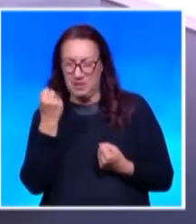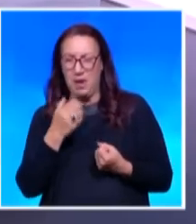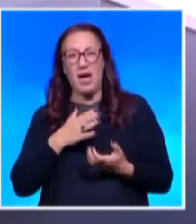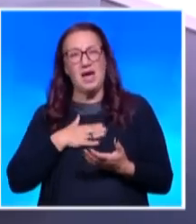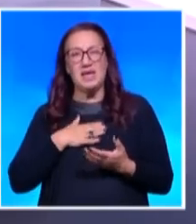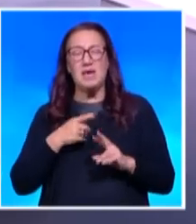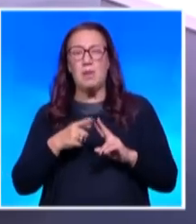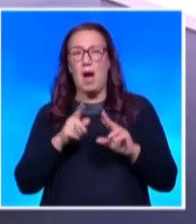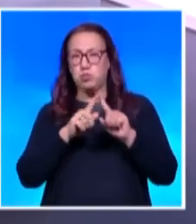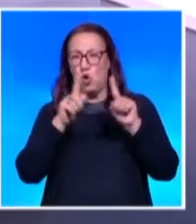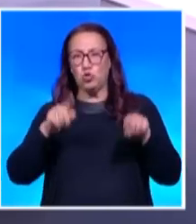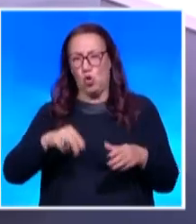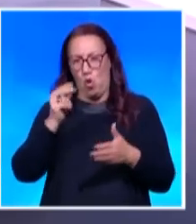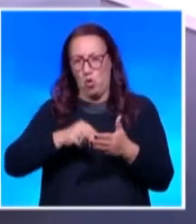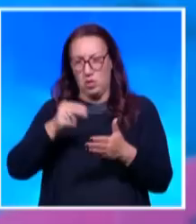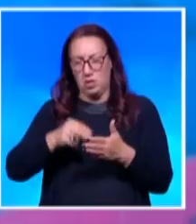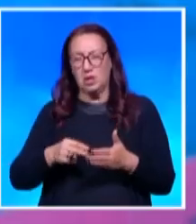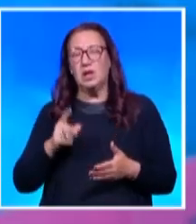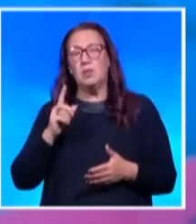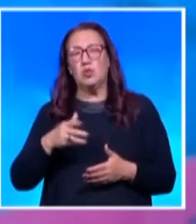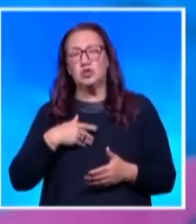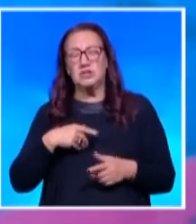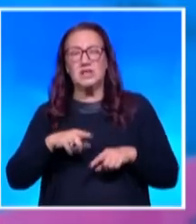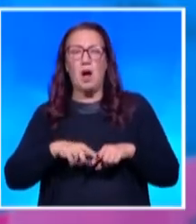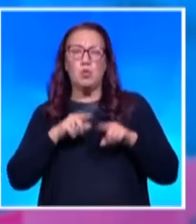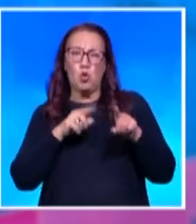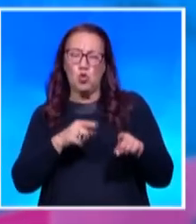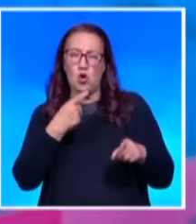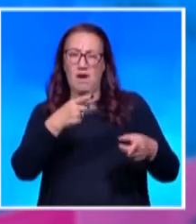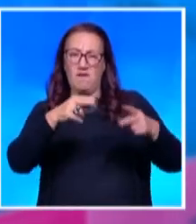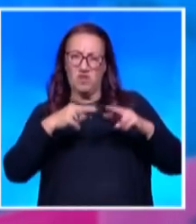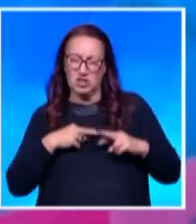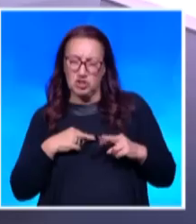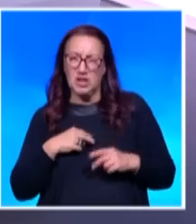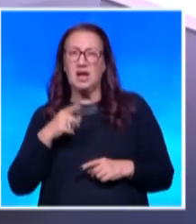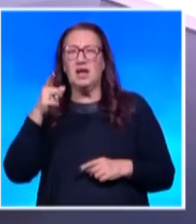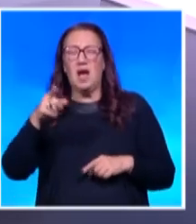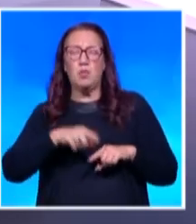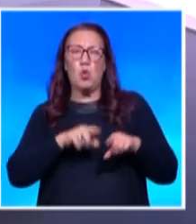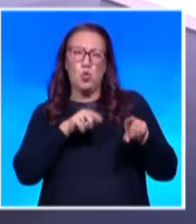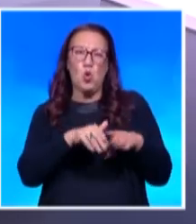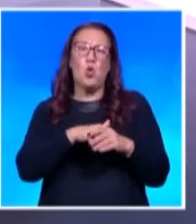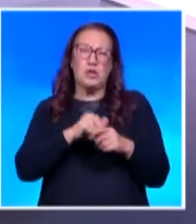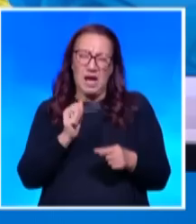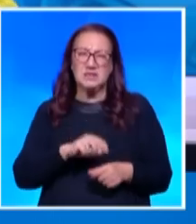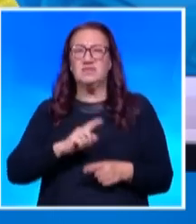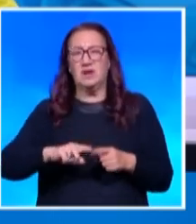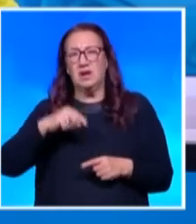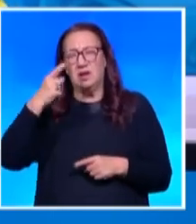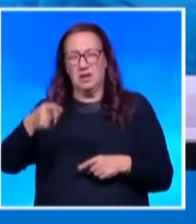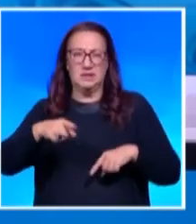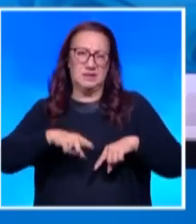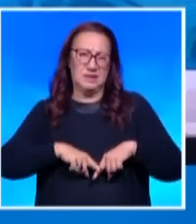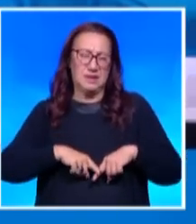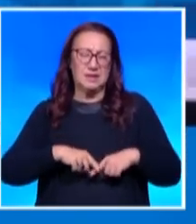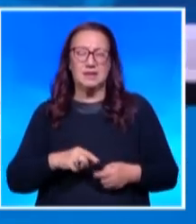веществено доказателство може да се поиска от прокурора да го върне той пък ако откаже вече се обжалва пред съда много ви благодарим така се разделяме приятна